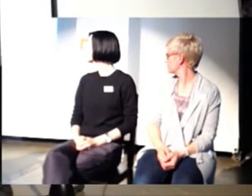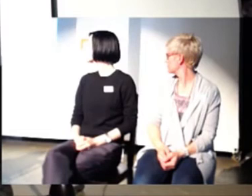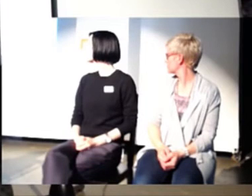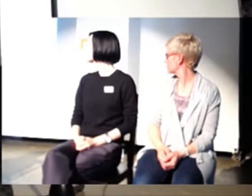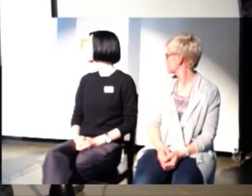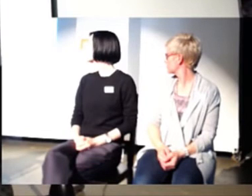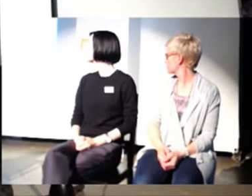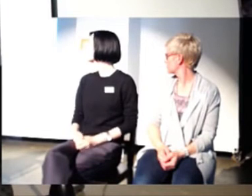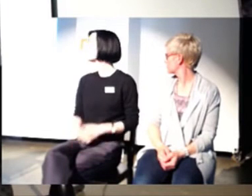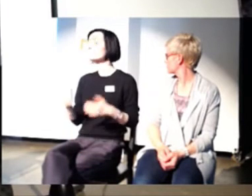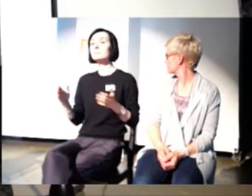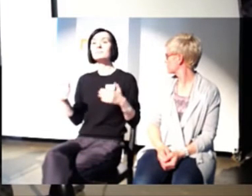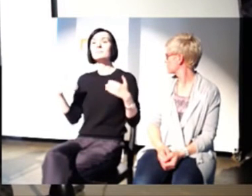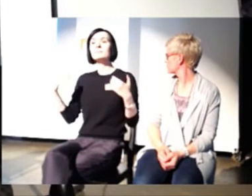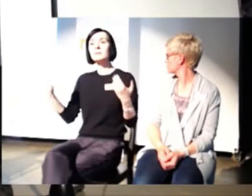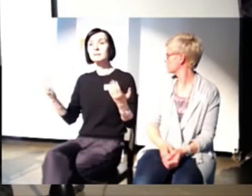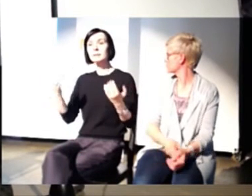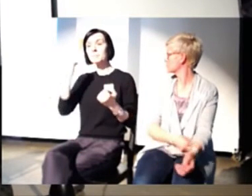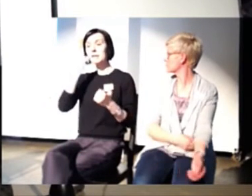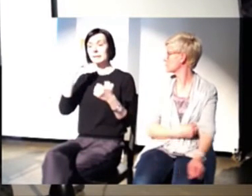Sitten tarkemmin näistä